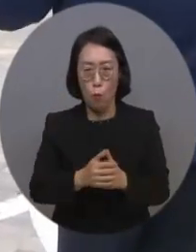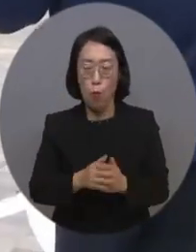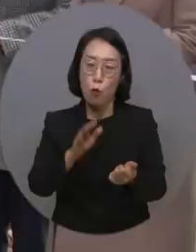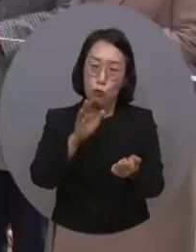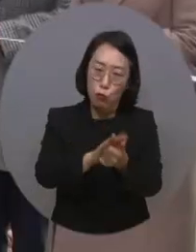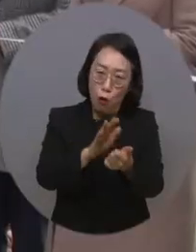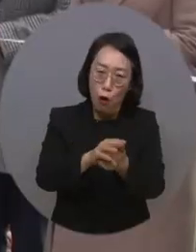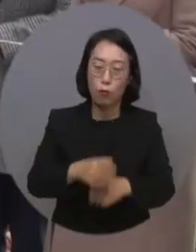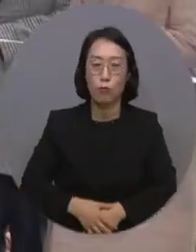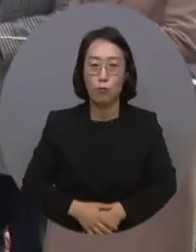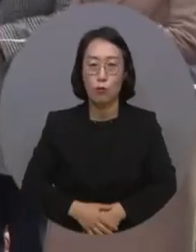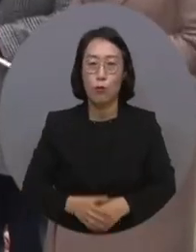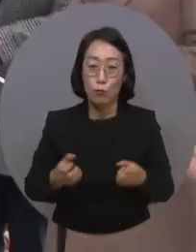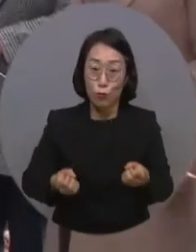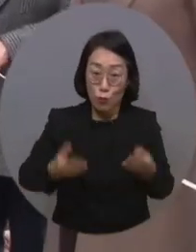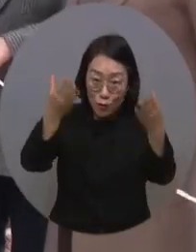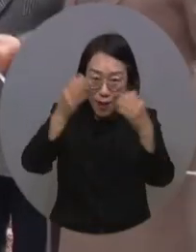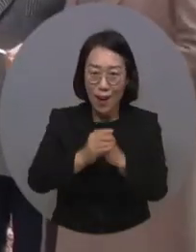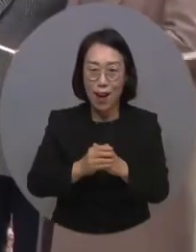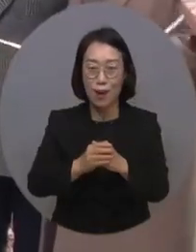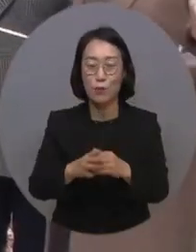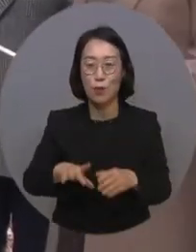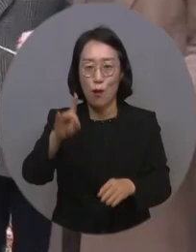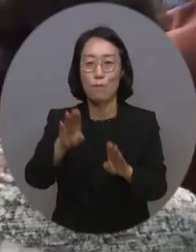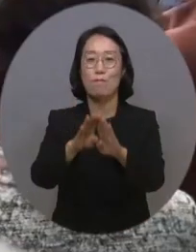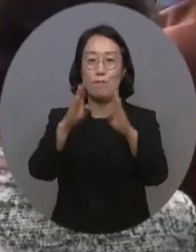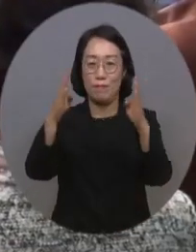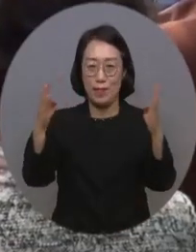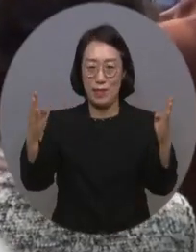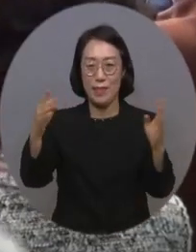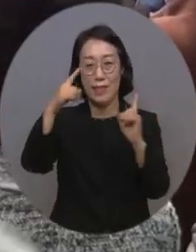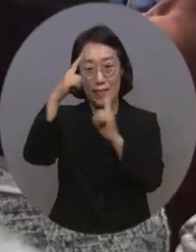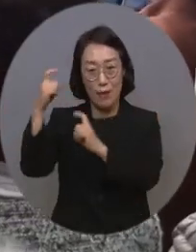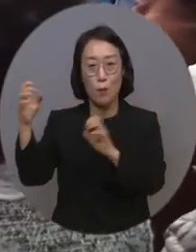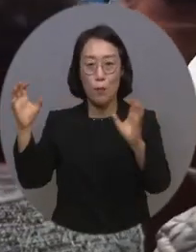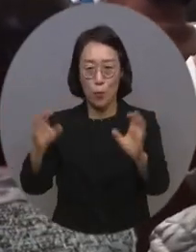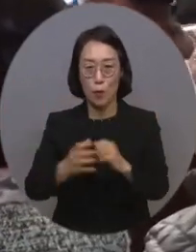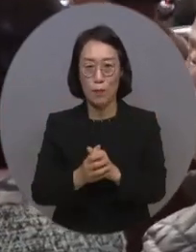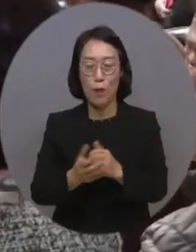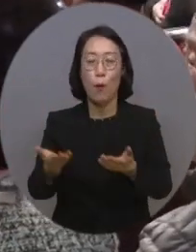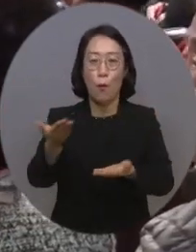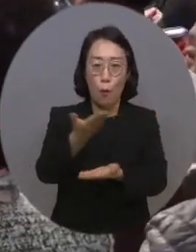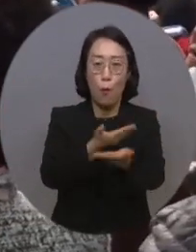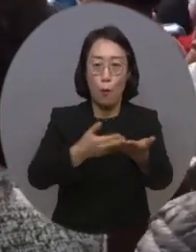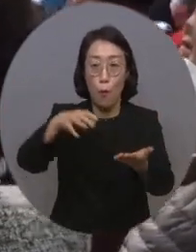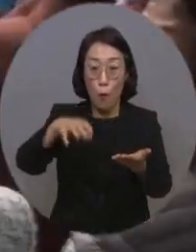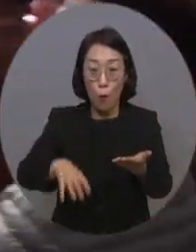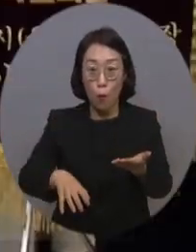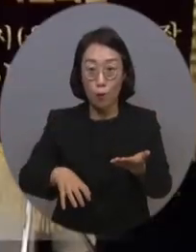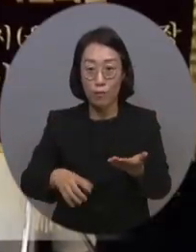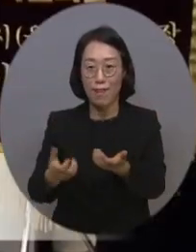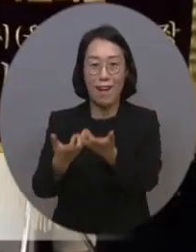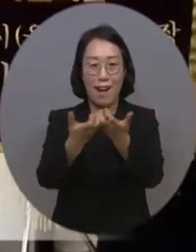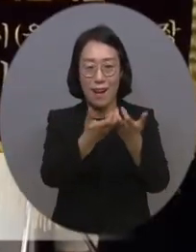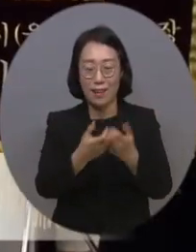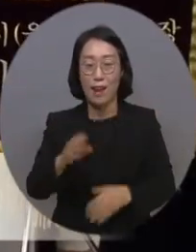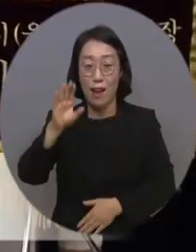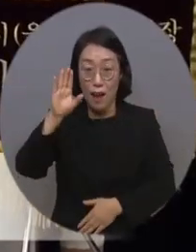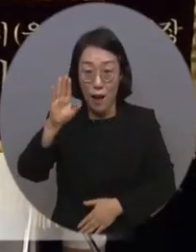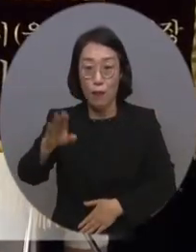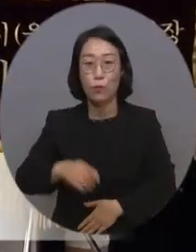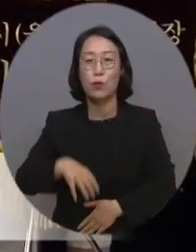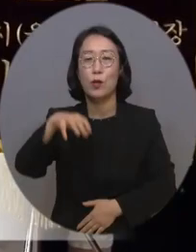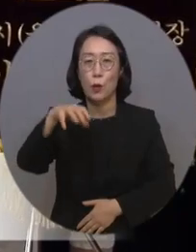후원으로 축하잔치와 함께 문을 열었습니다. 어르신들과 축하객들로 쉼터는 북적입니다. 앞으로 이